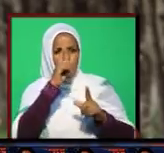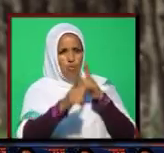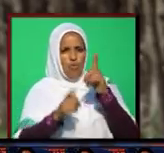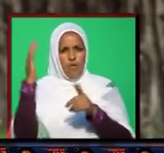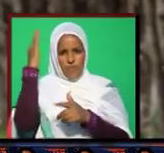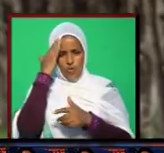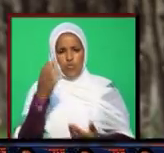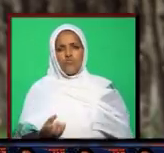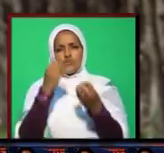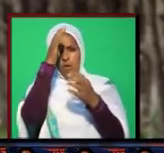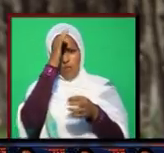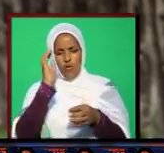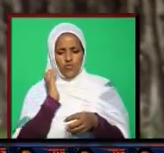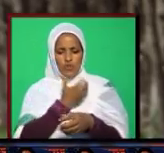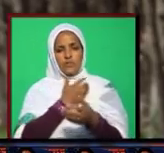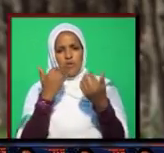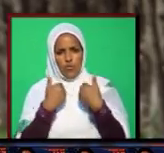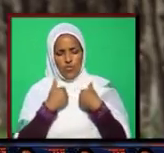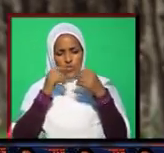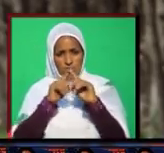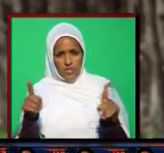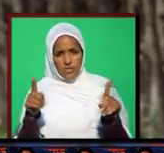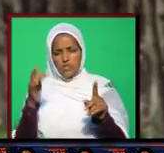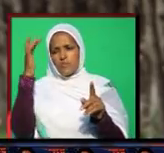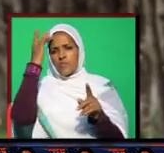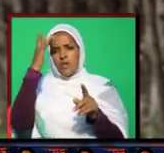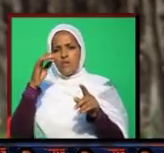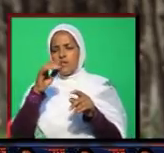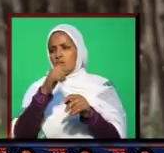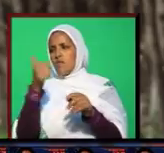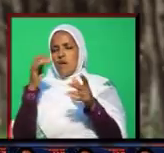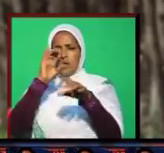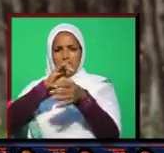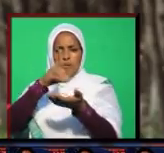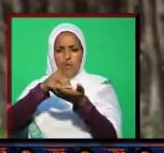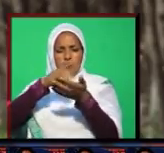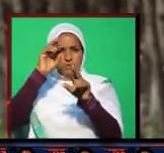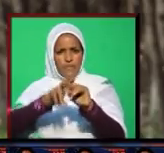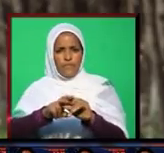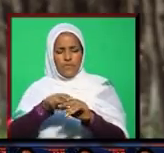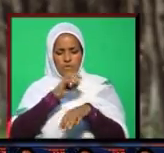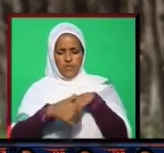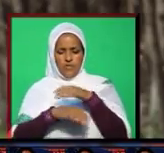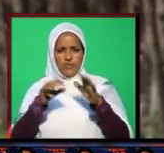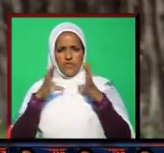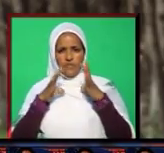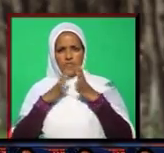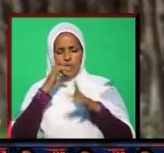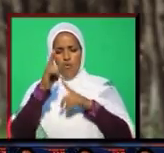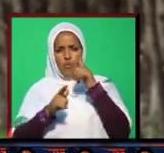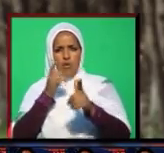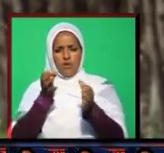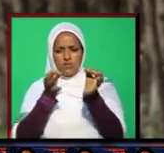ቋንቋ የሚያውቁ ብዙ አባቶች አሉ። ግን ዝም ብለን በየትም ከተማ ተቀምጠን ተመቻችተን ግን